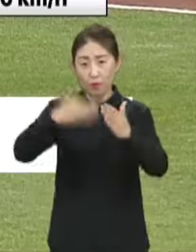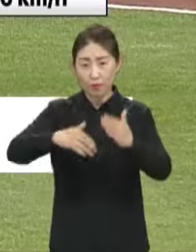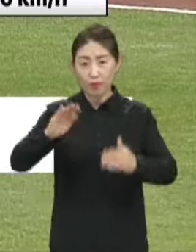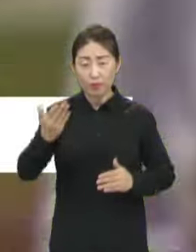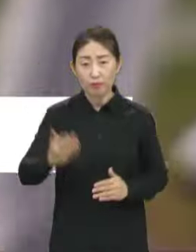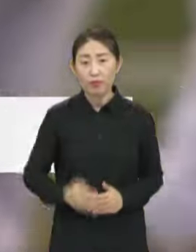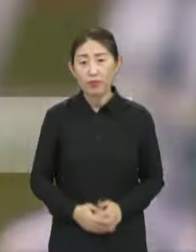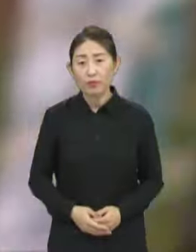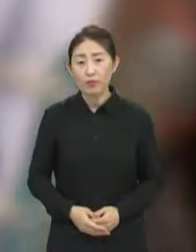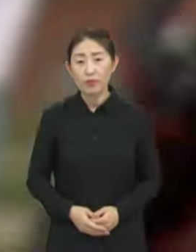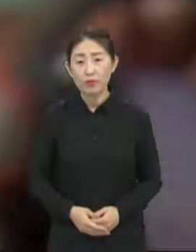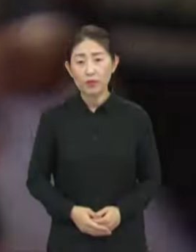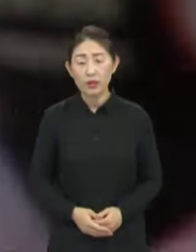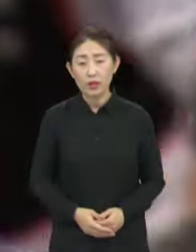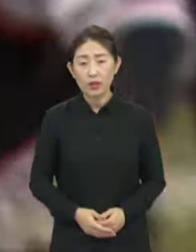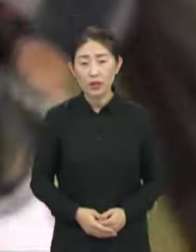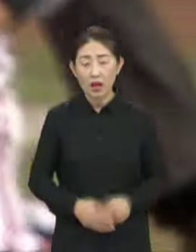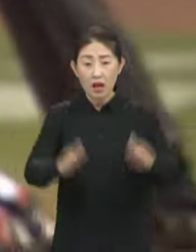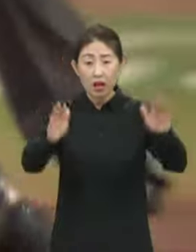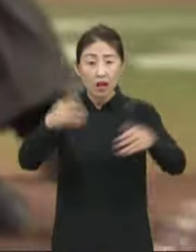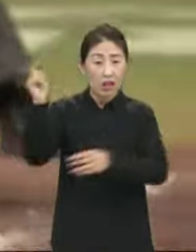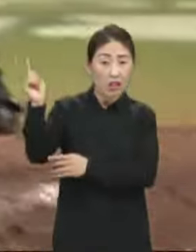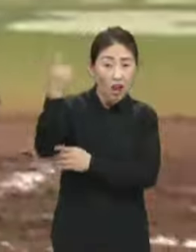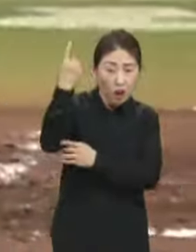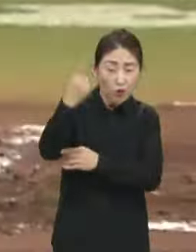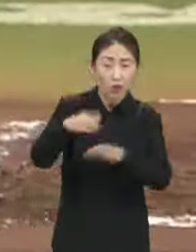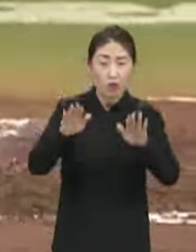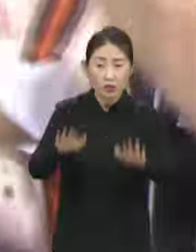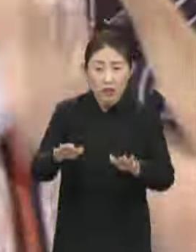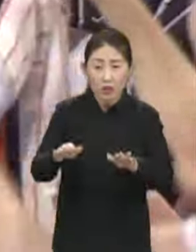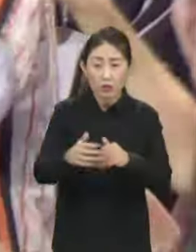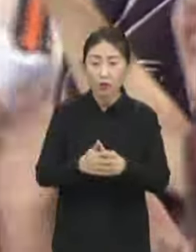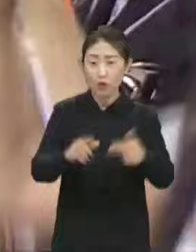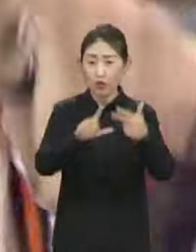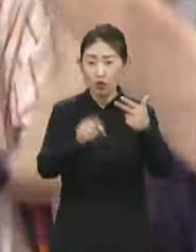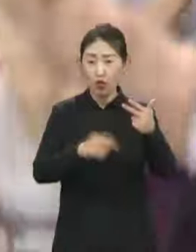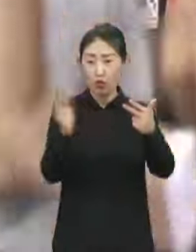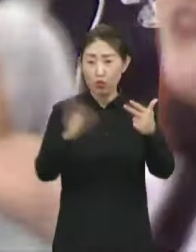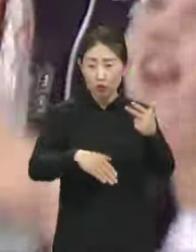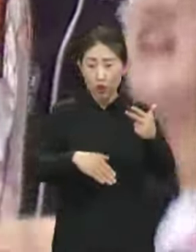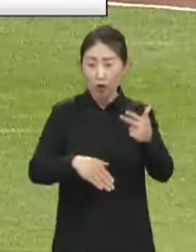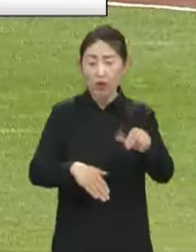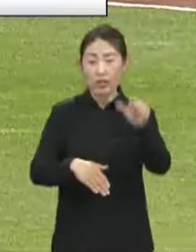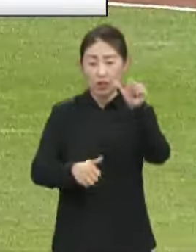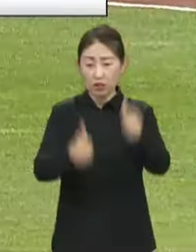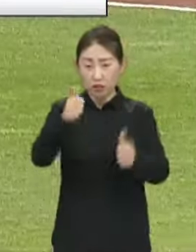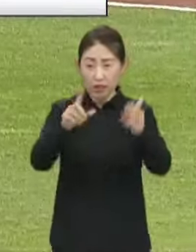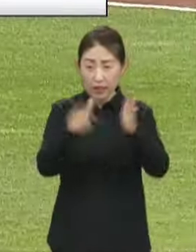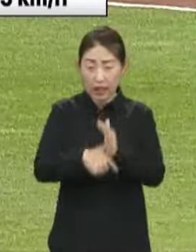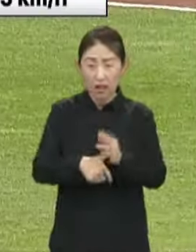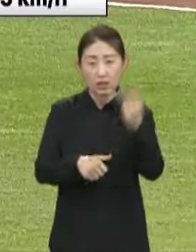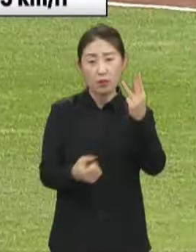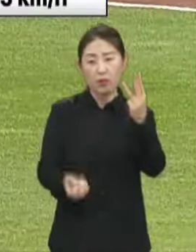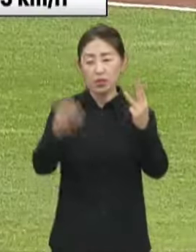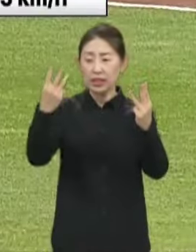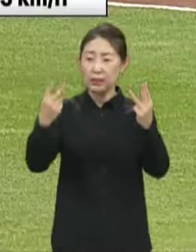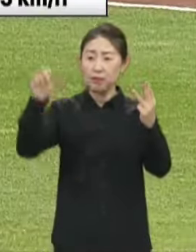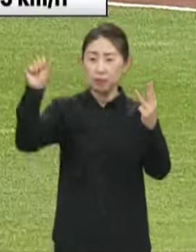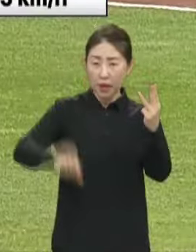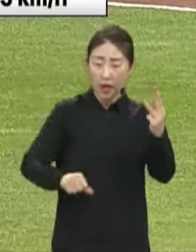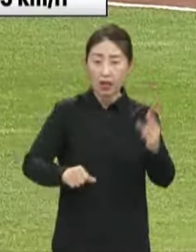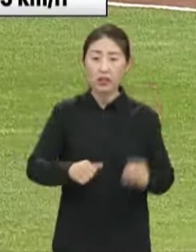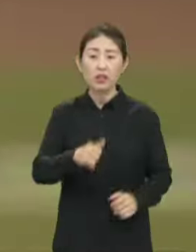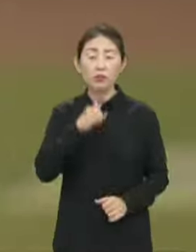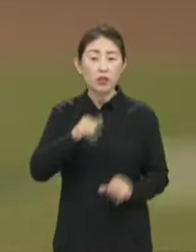됐습니다. 한화의 가을 야구 싸움이 본격화된 지난달부턴 5경기에서 3승 2패, 평균